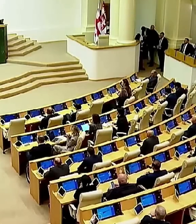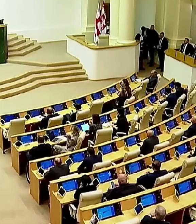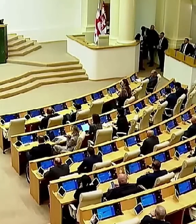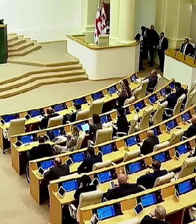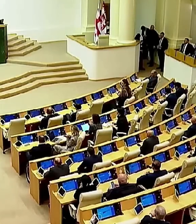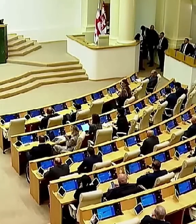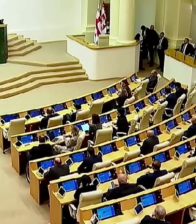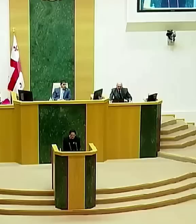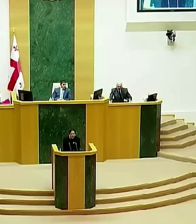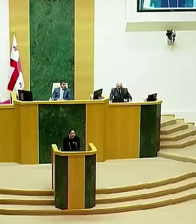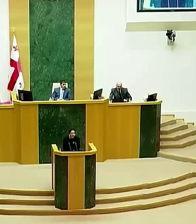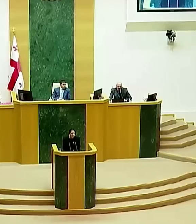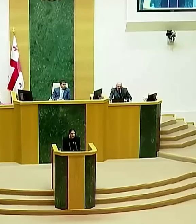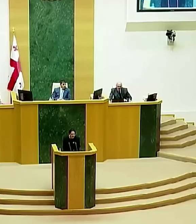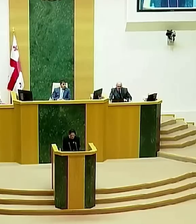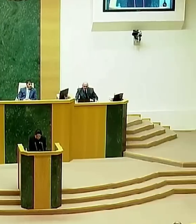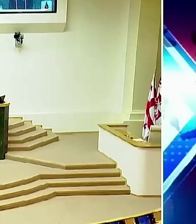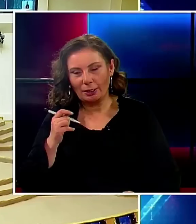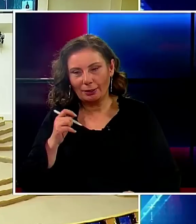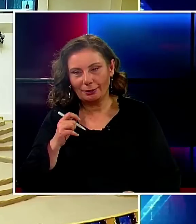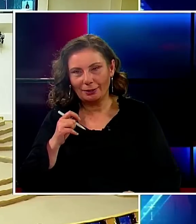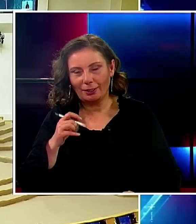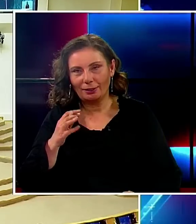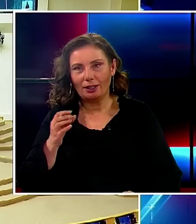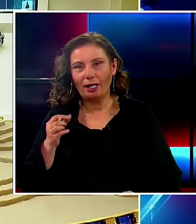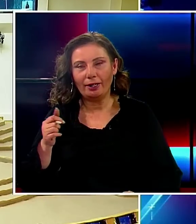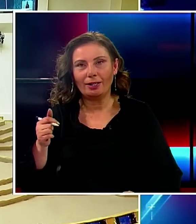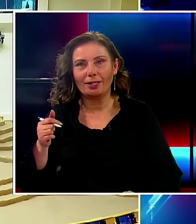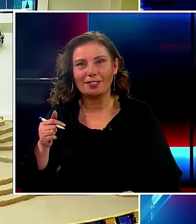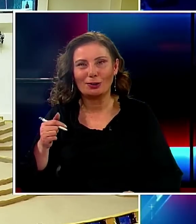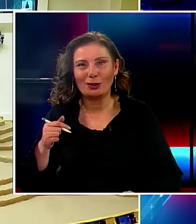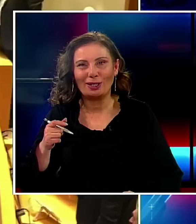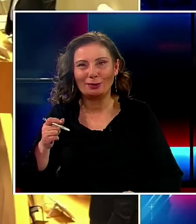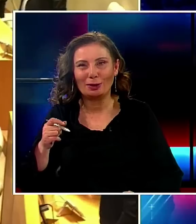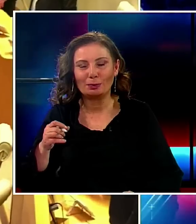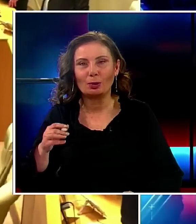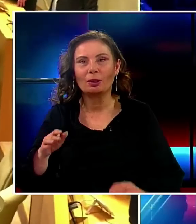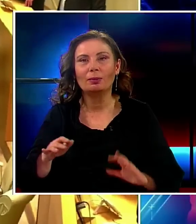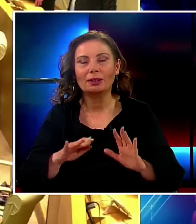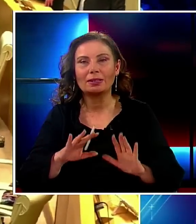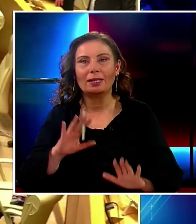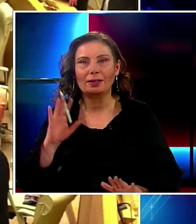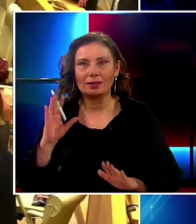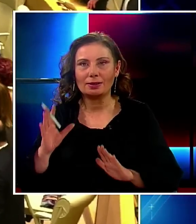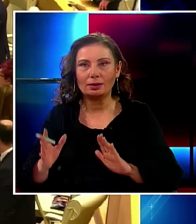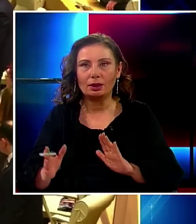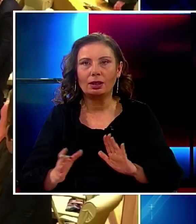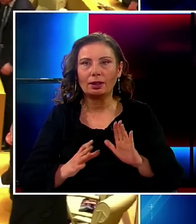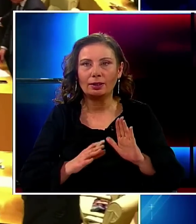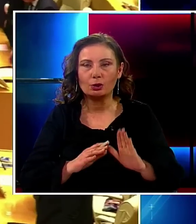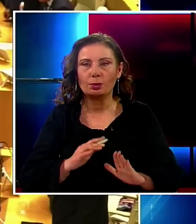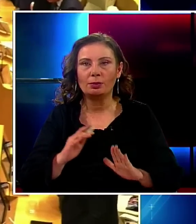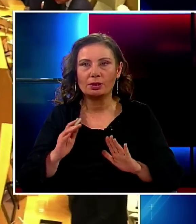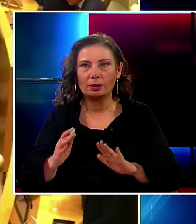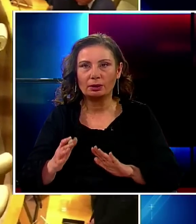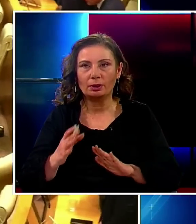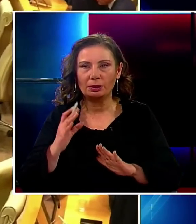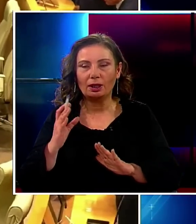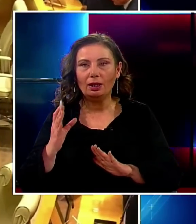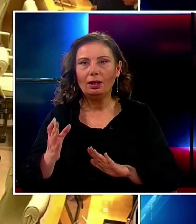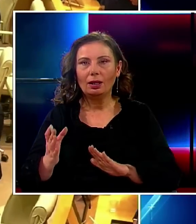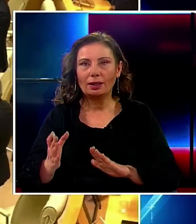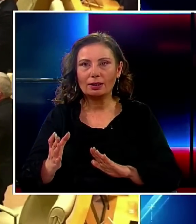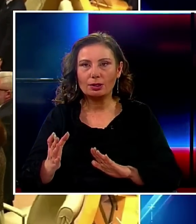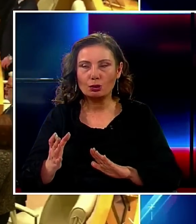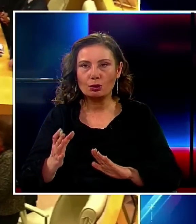ხელისუფლება. აი რო არ არის შეცვლადი ქართული ოცნება უკვე ძალიან დიდი ხანია, ეგ არის ხო რეალურად პრობლემა და ძალიან აცდენილია ხელისუფლების